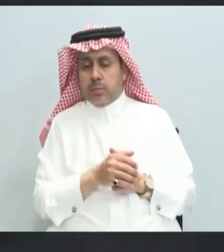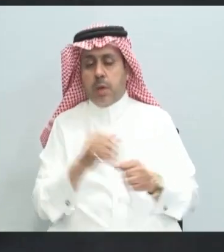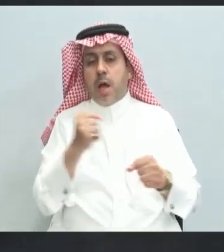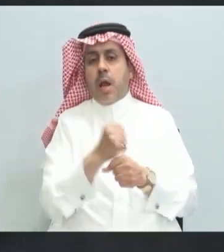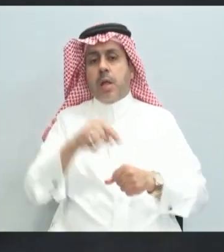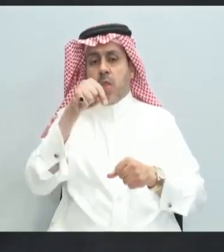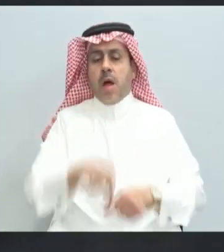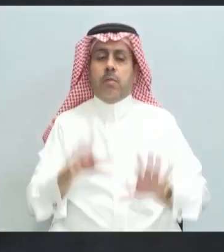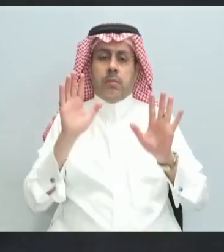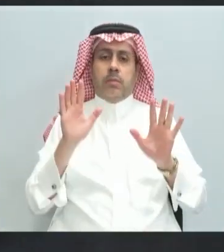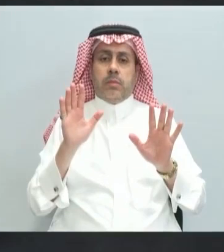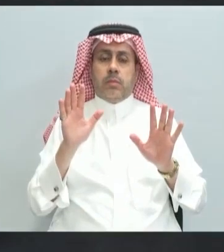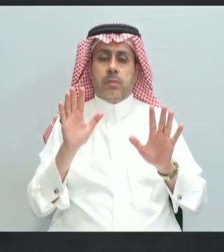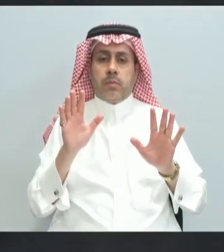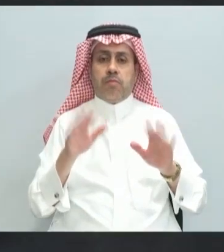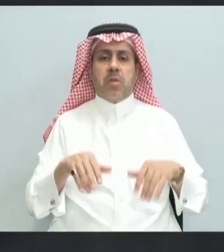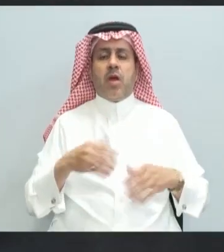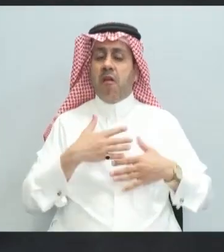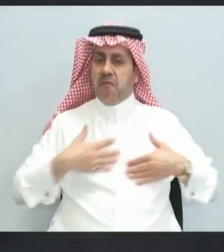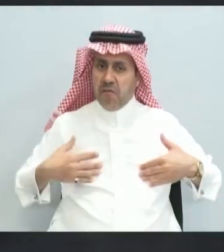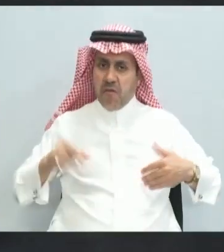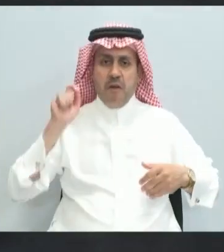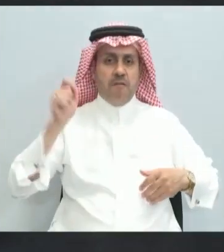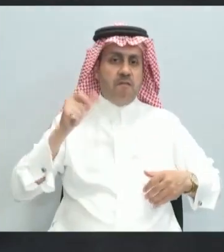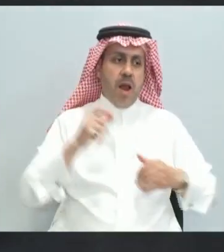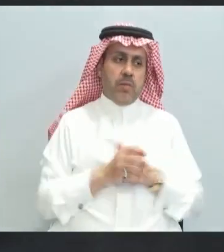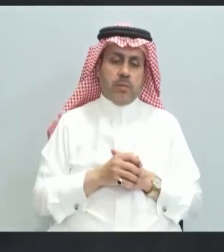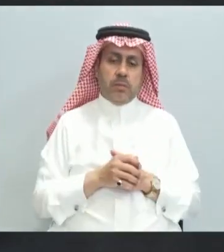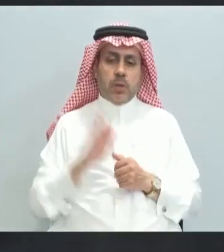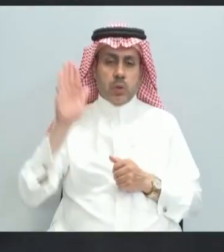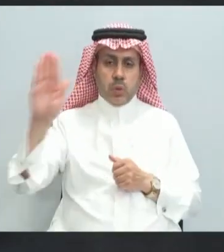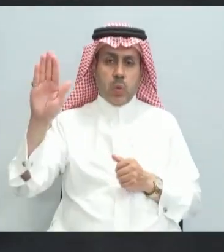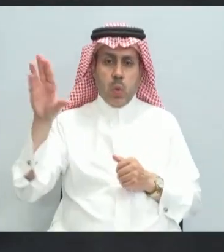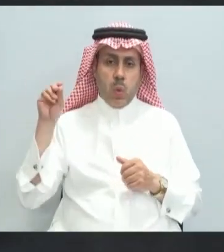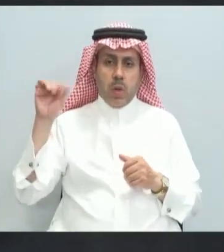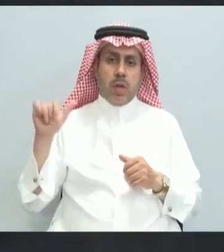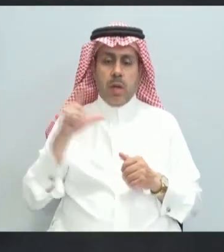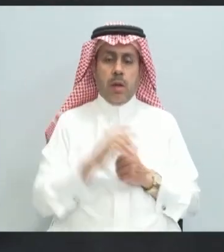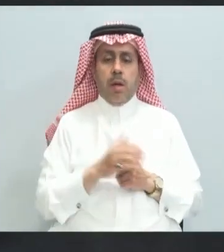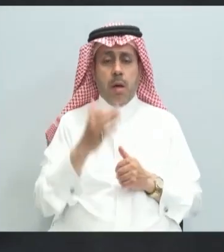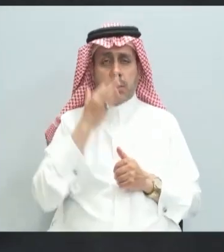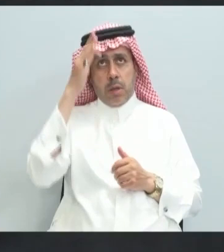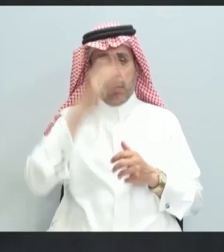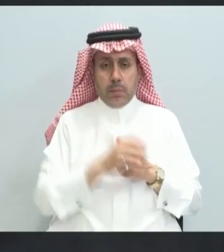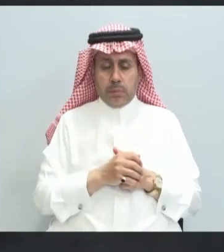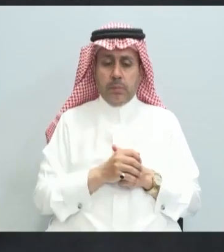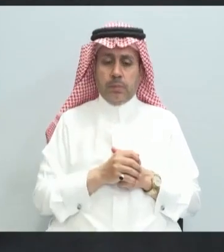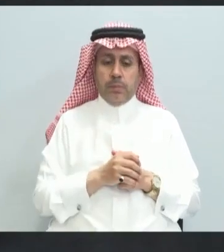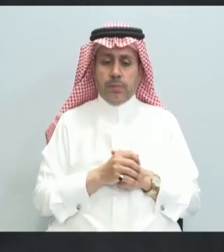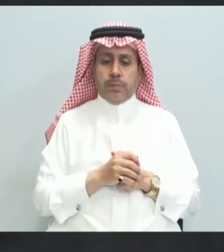قائم، لكن تفاءل النبي صلى الله عليه وسلم سهيل يسهل من أمره، مثل